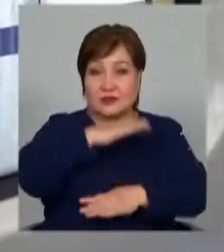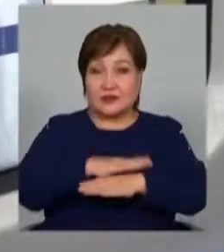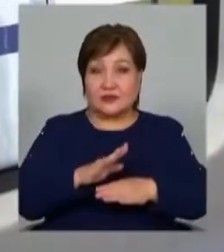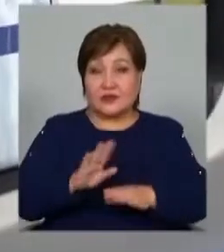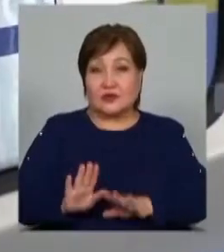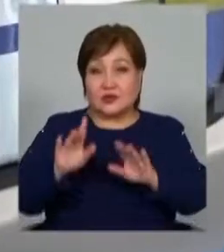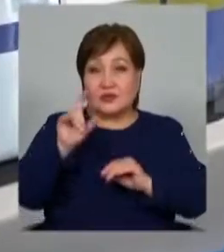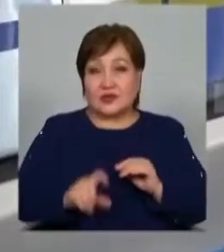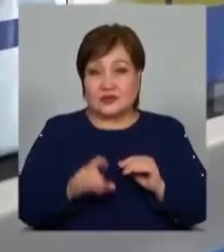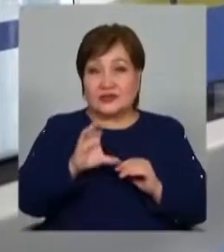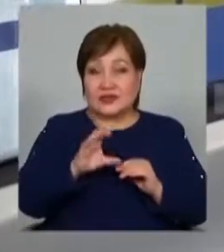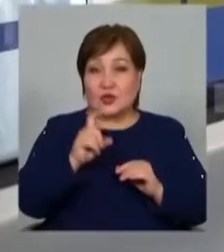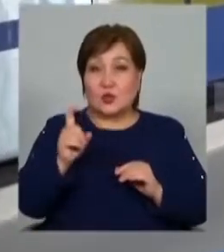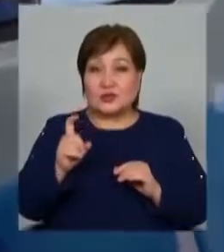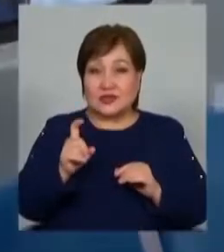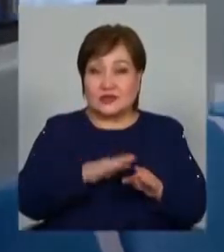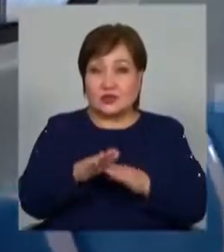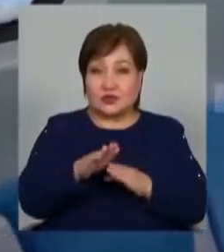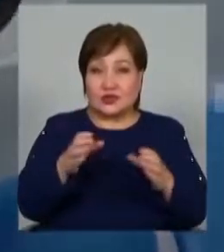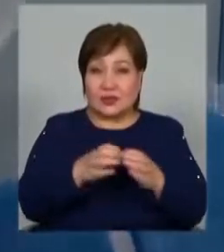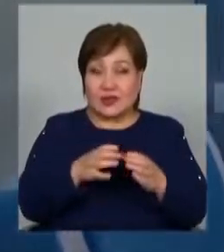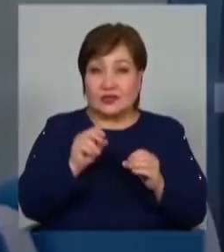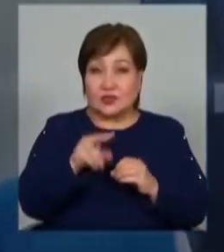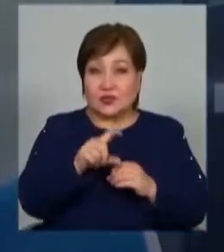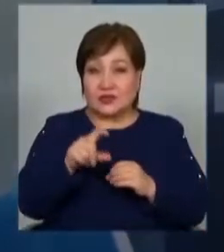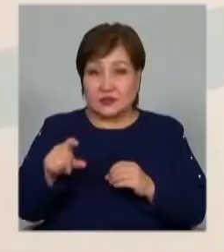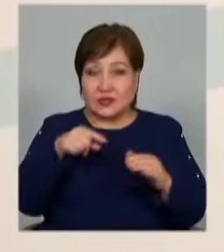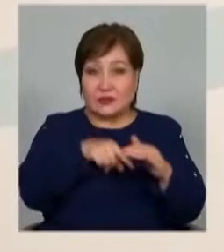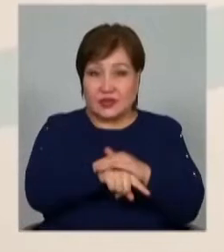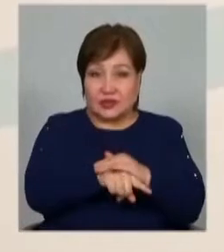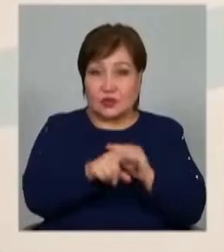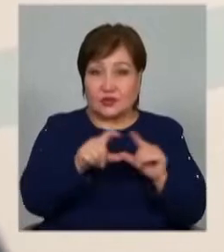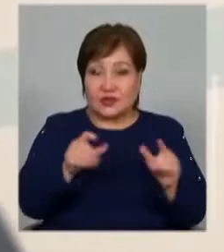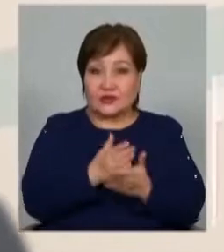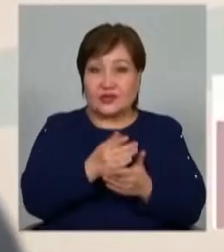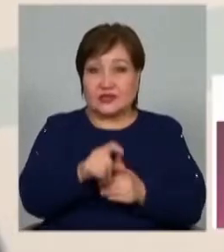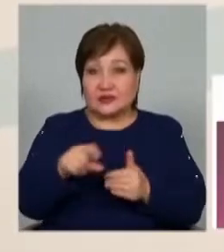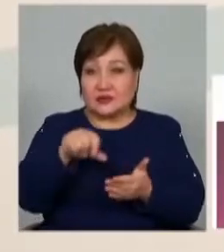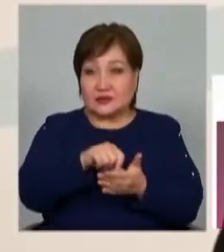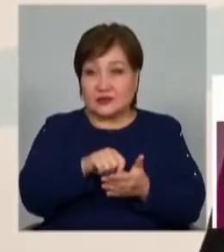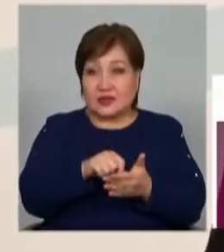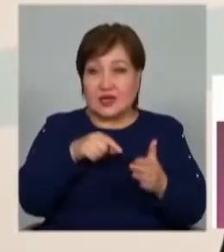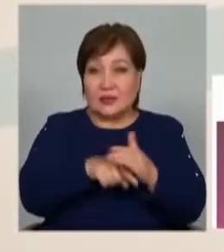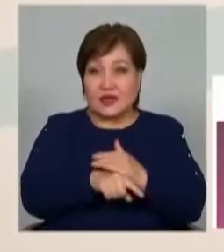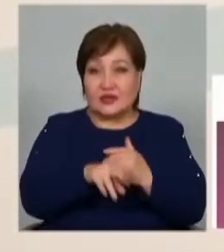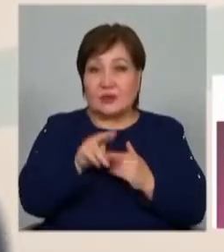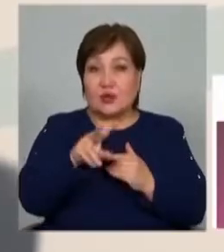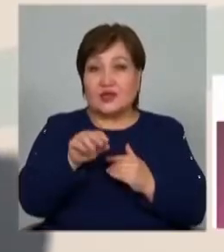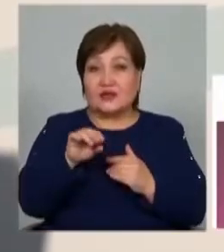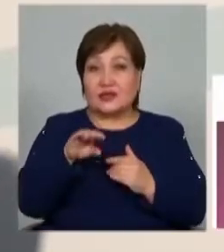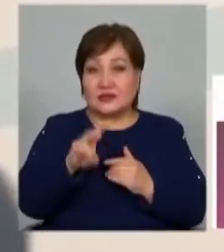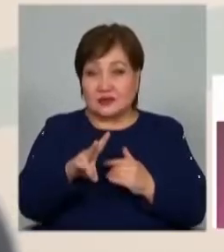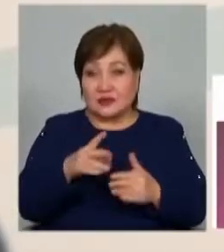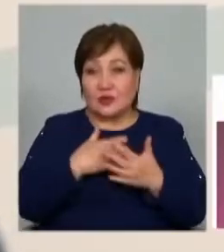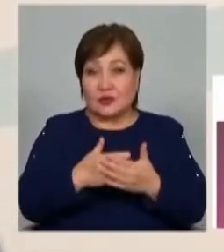Серік Құсайынов, өндіруші компания өкілдері мен метро қызметкерлері қатысты. Метрополитен қоғамдық көліктің уақытымен